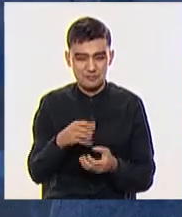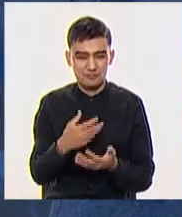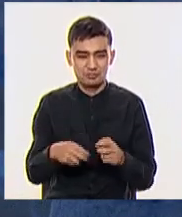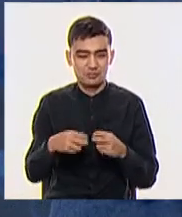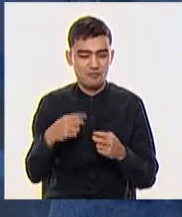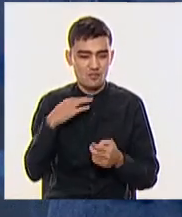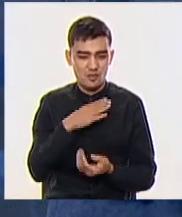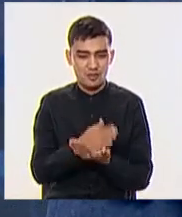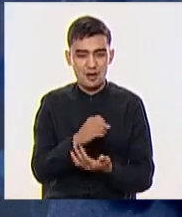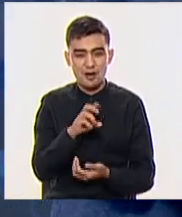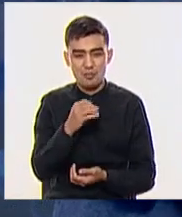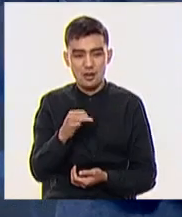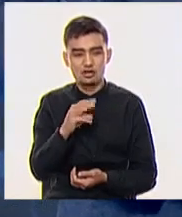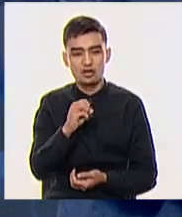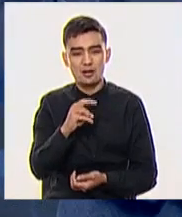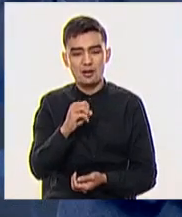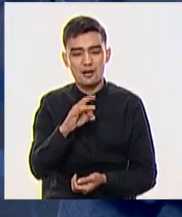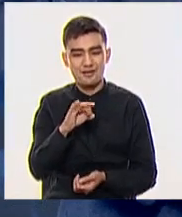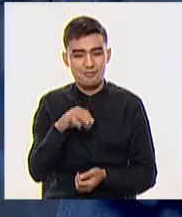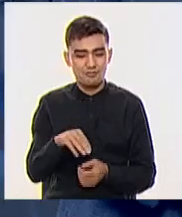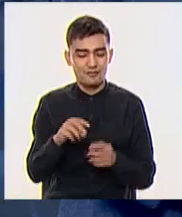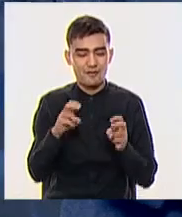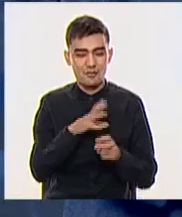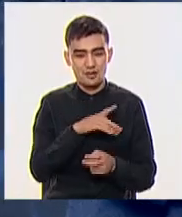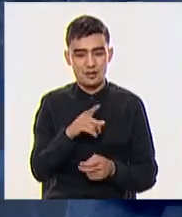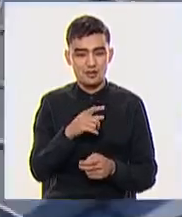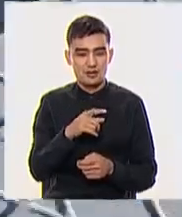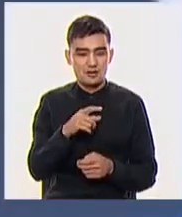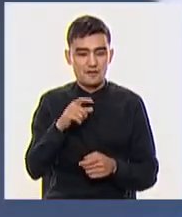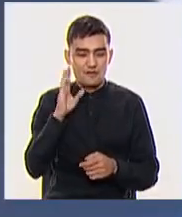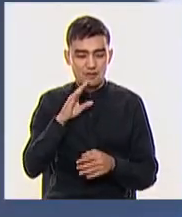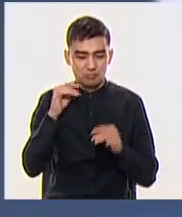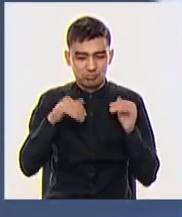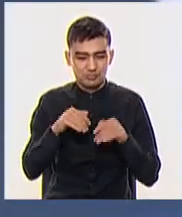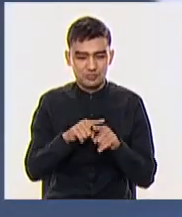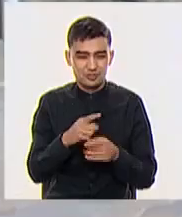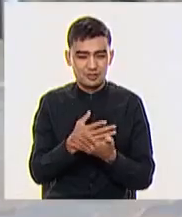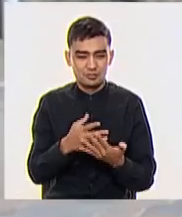жөнделген Абай Шәкәрім мемориалдық кешенінің төбесінен де биыл су ағып кетті.